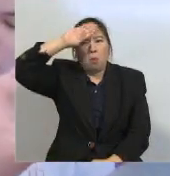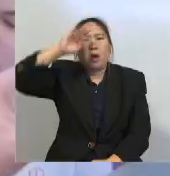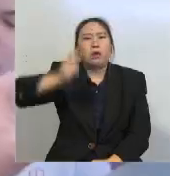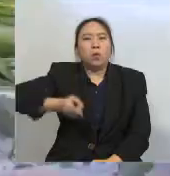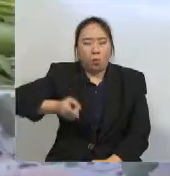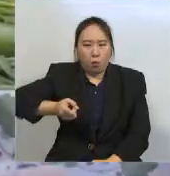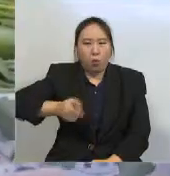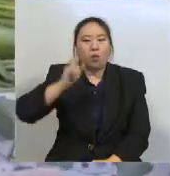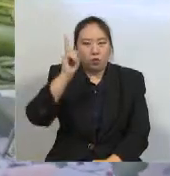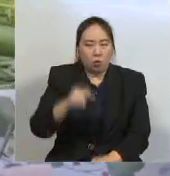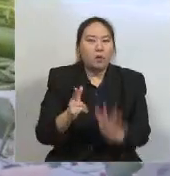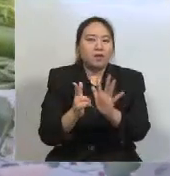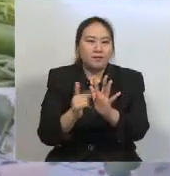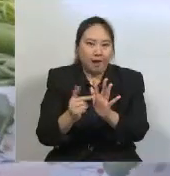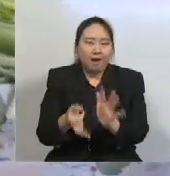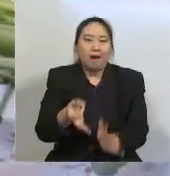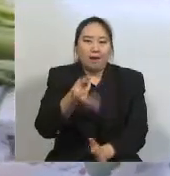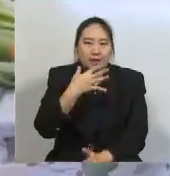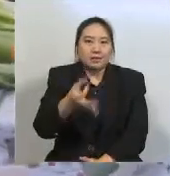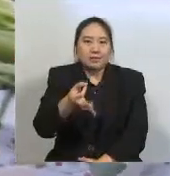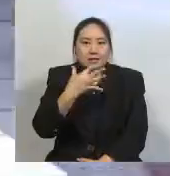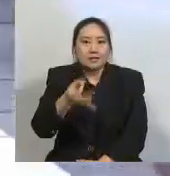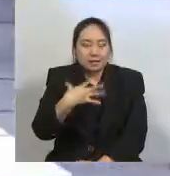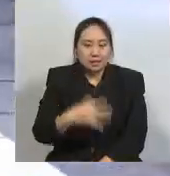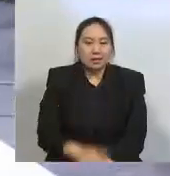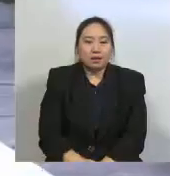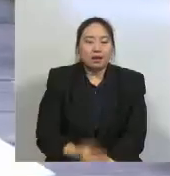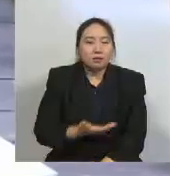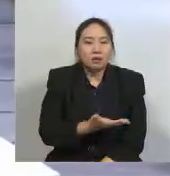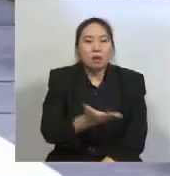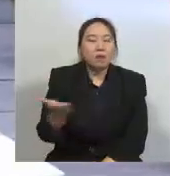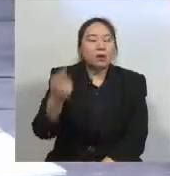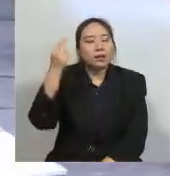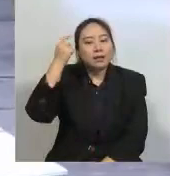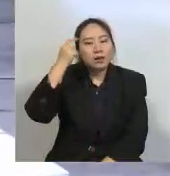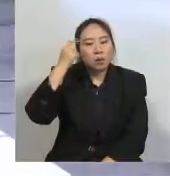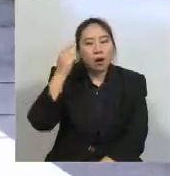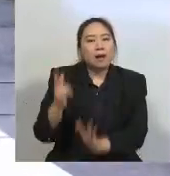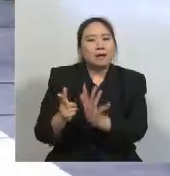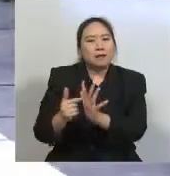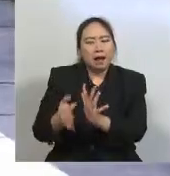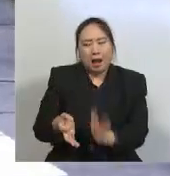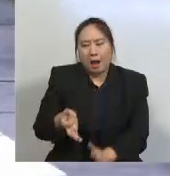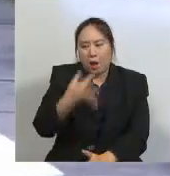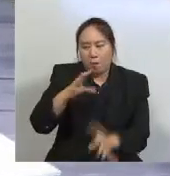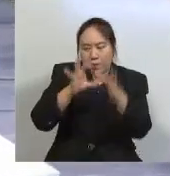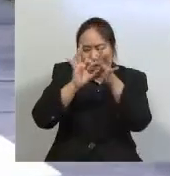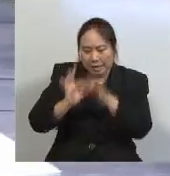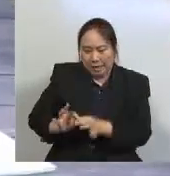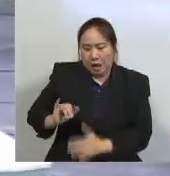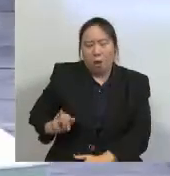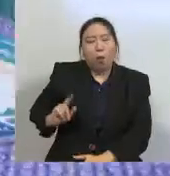ก็ต้องกินยาตามที่หมอบอกคือทุกคนจะชอบเข้าใจว่ายาทำให้ไตวายแต่จริงๆแ